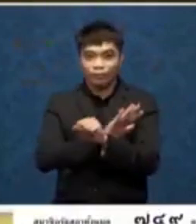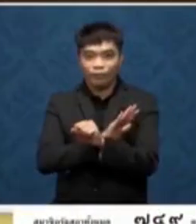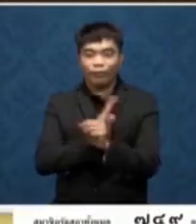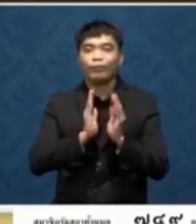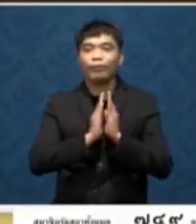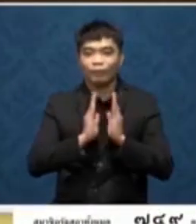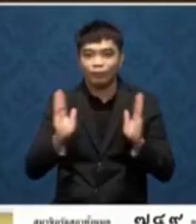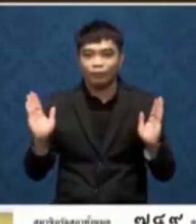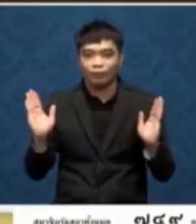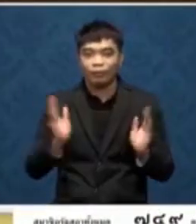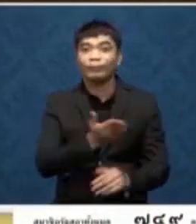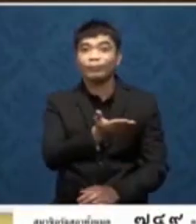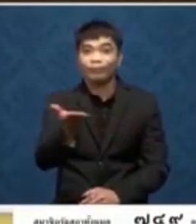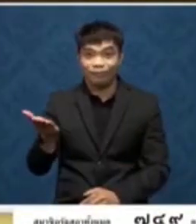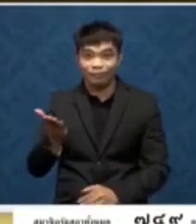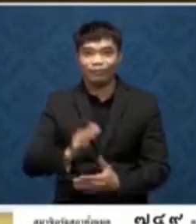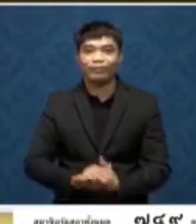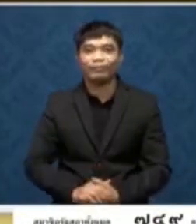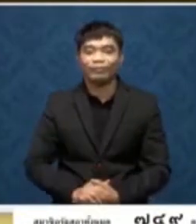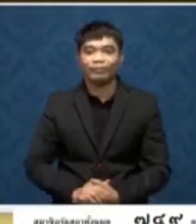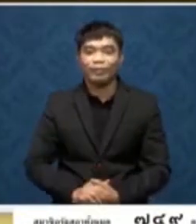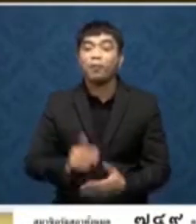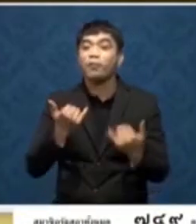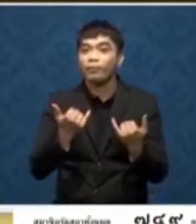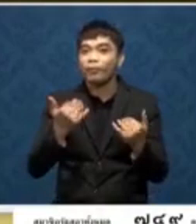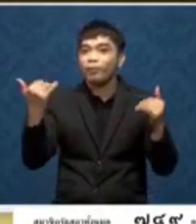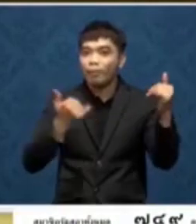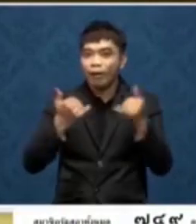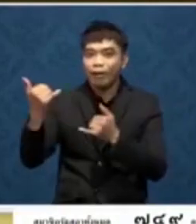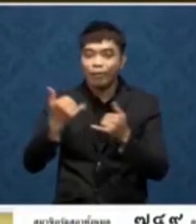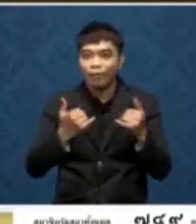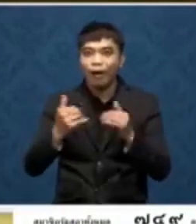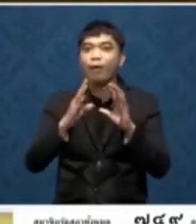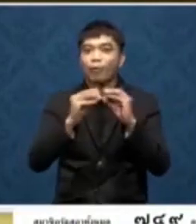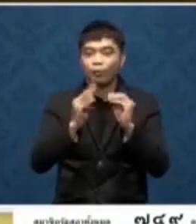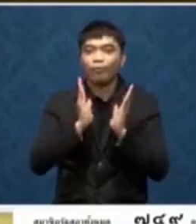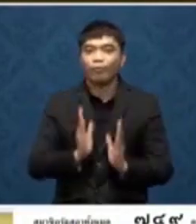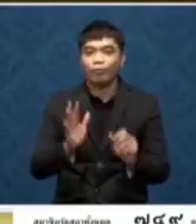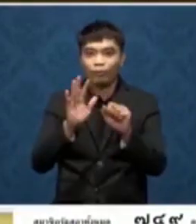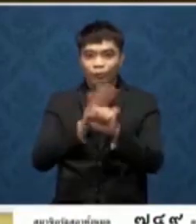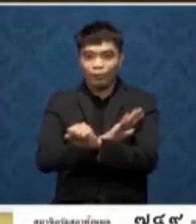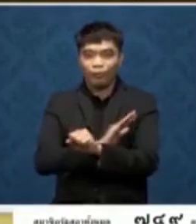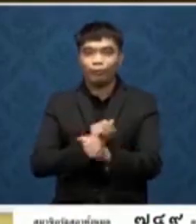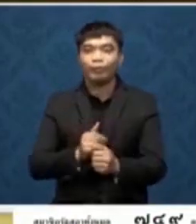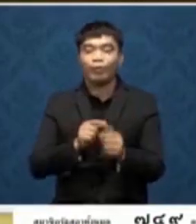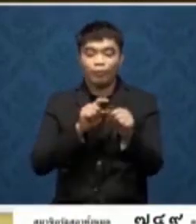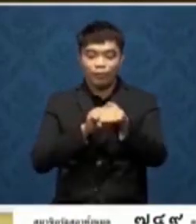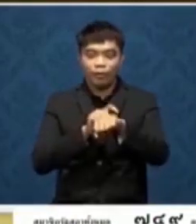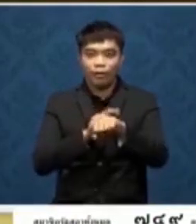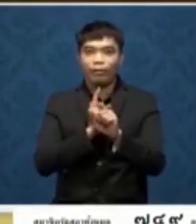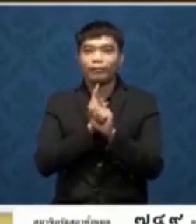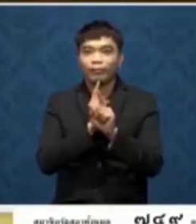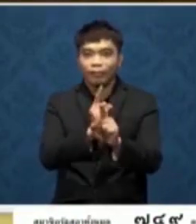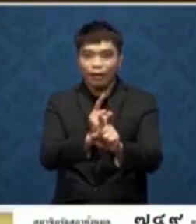ขอขอบคุณท่านสมาชิกมากครับที่มาวันนี้เรารับประชุมตรงตามเวลาที่เรานัด